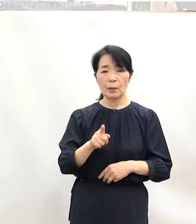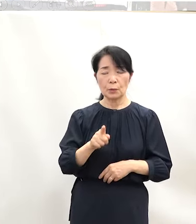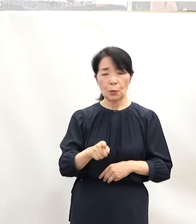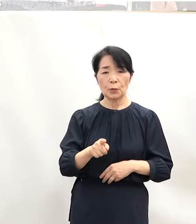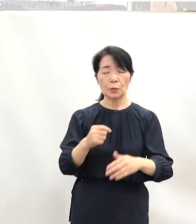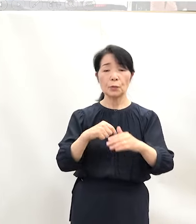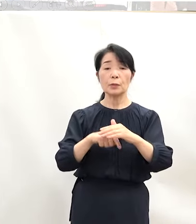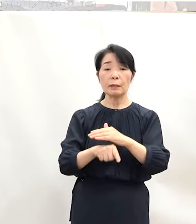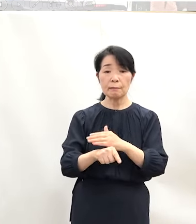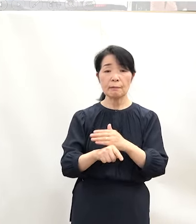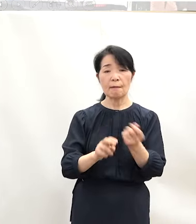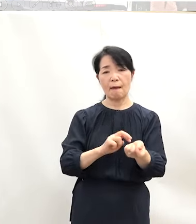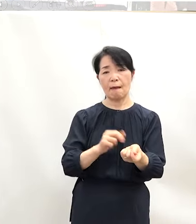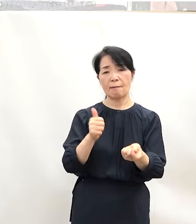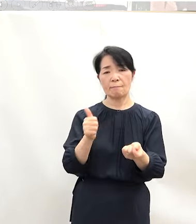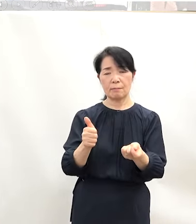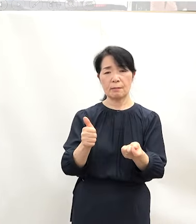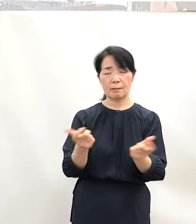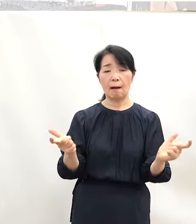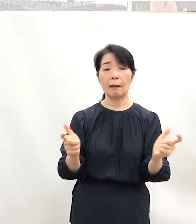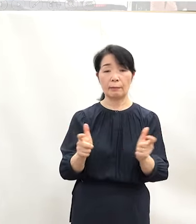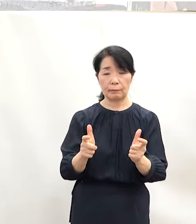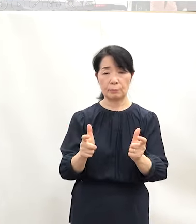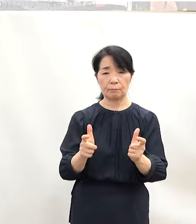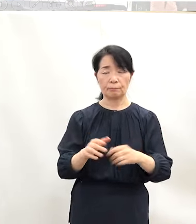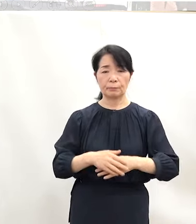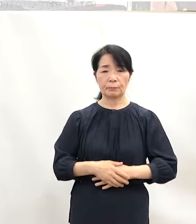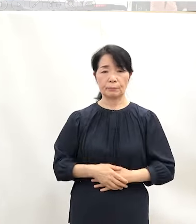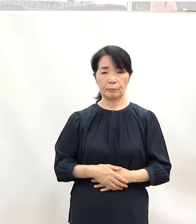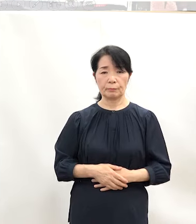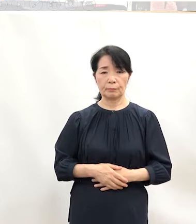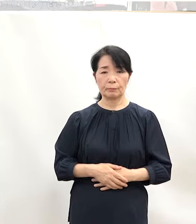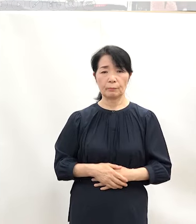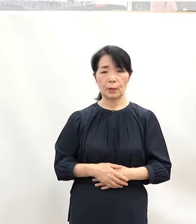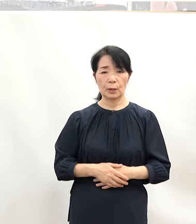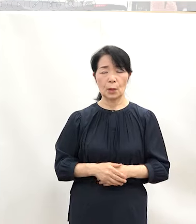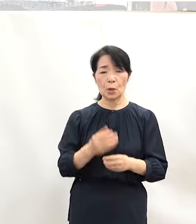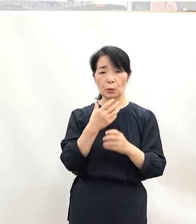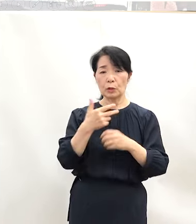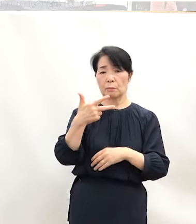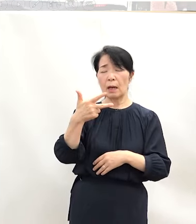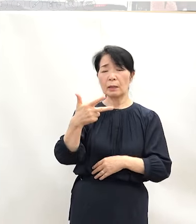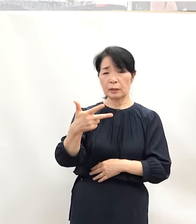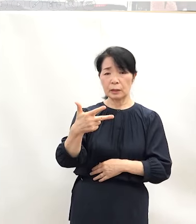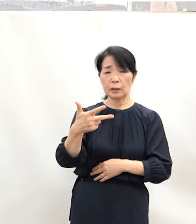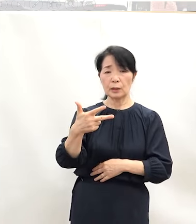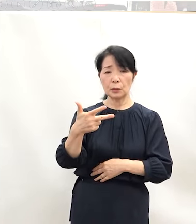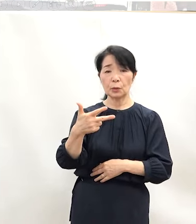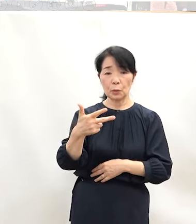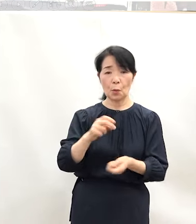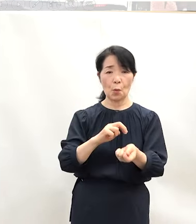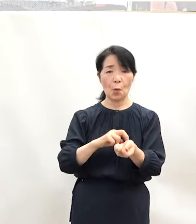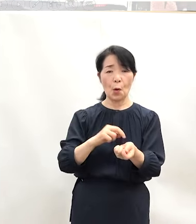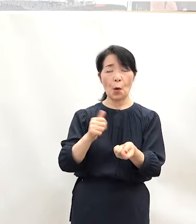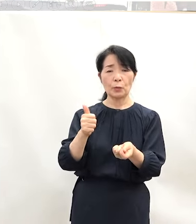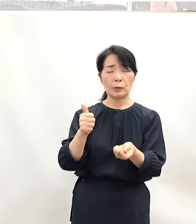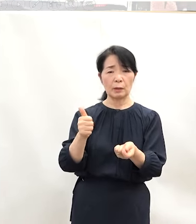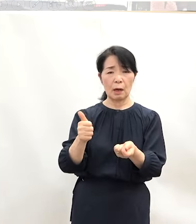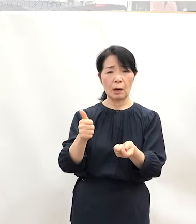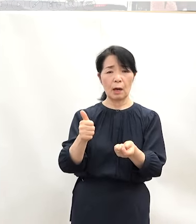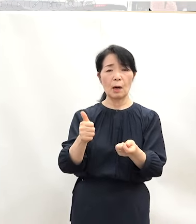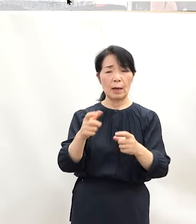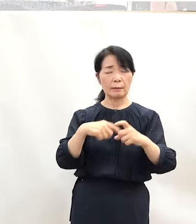。それから小児科医の中で、まあ、本市における小児科のお医者さんというのはこれよりももっと多くの数がいらっ